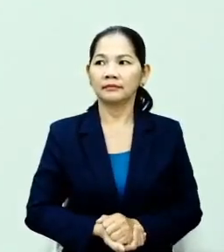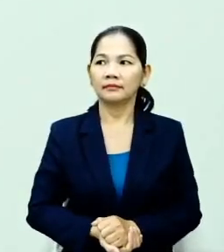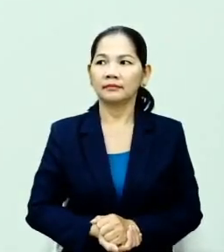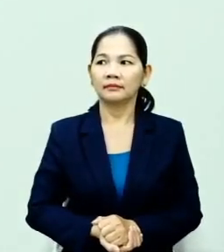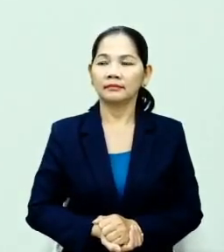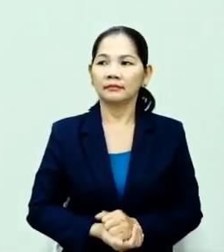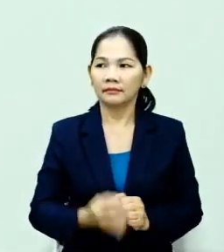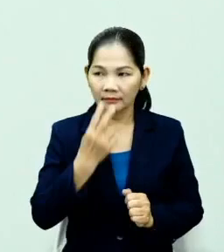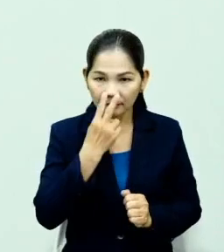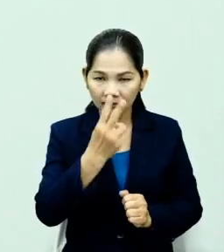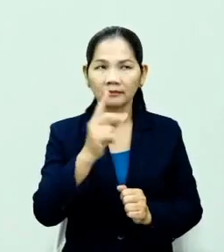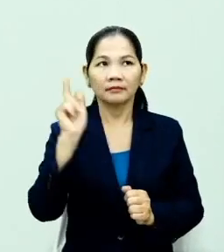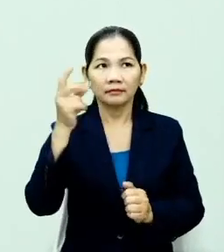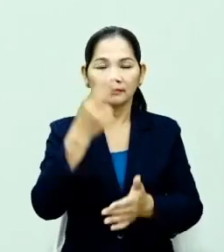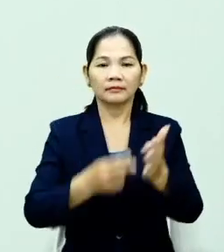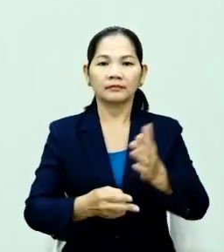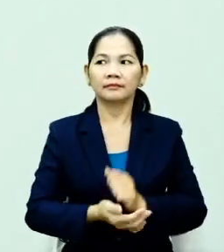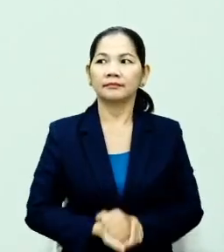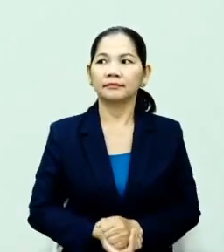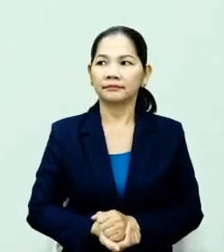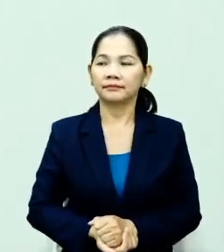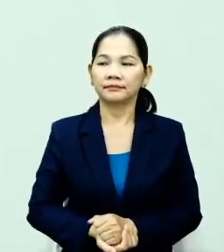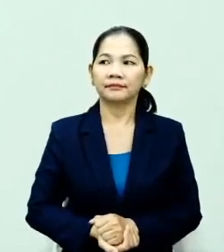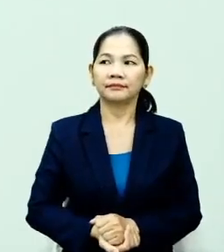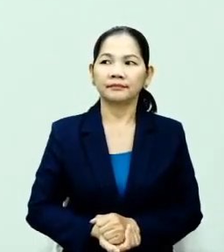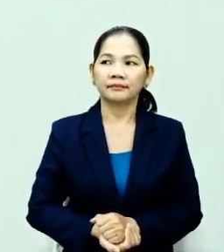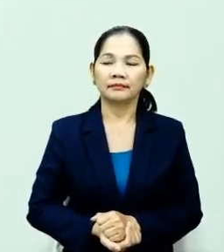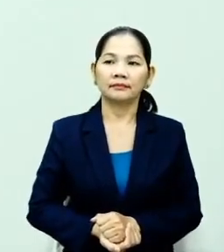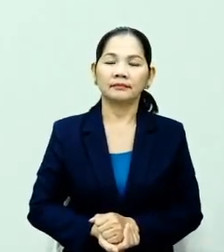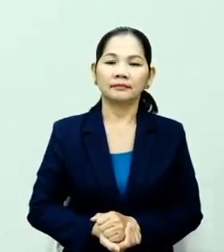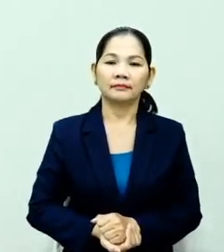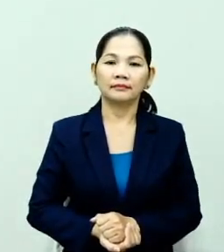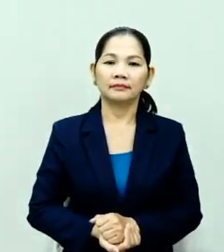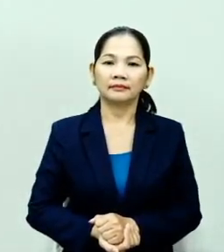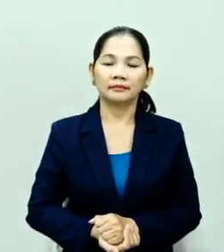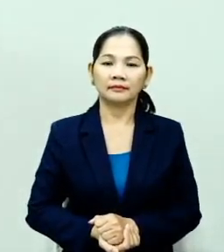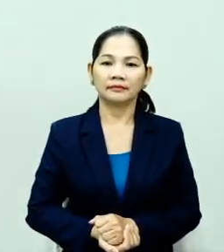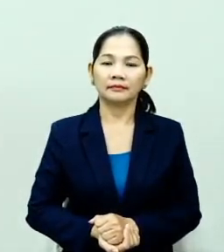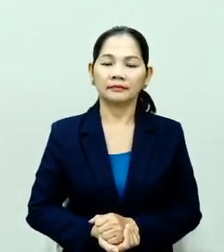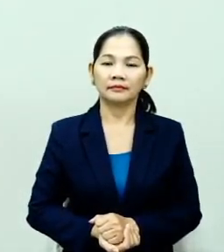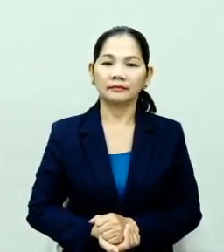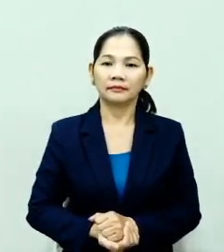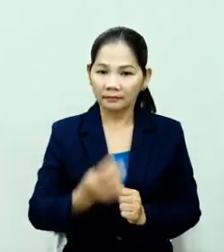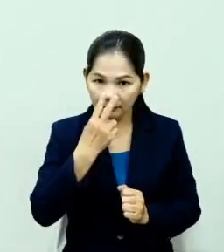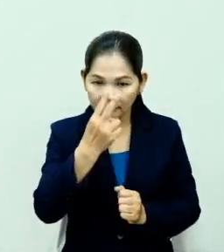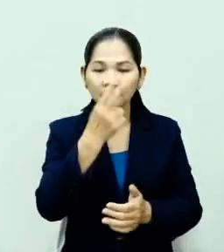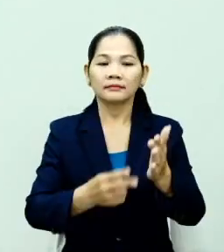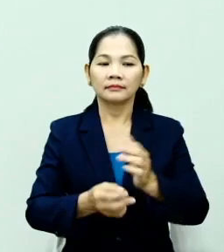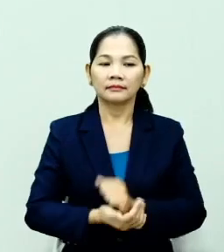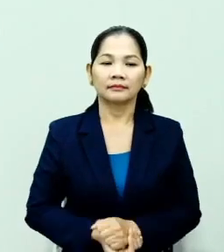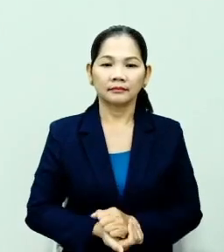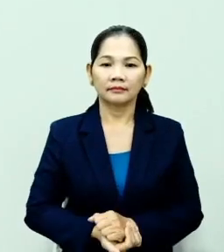là con chà mớ rụp ở vấy ạ. Chà, tên tên tên tên rụp ở vấy con, rụp ấy rụp ấy con.